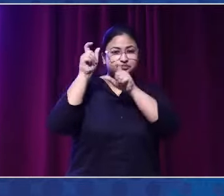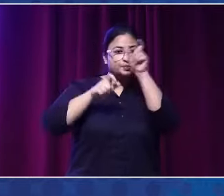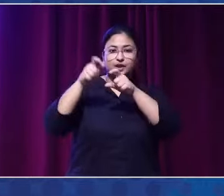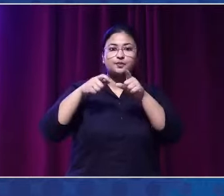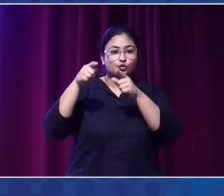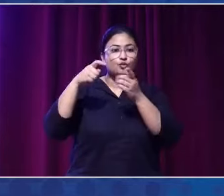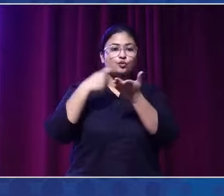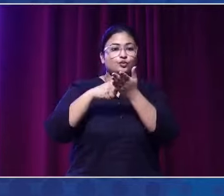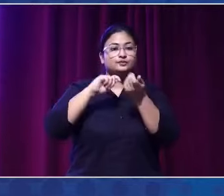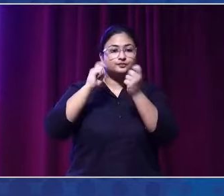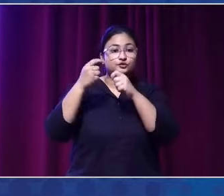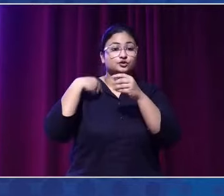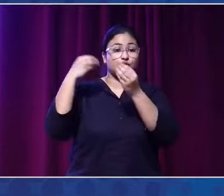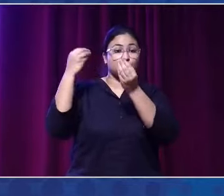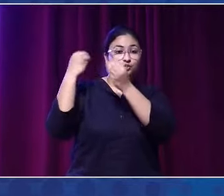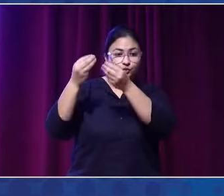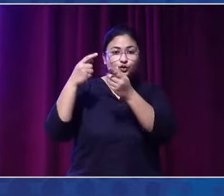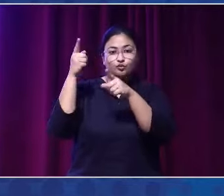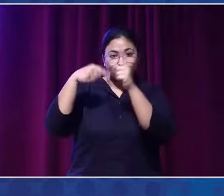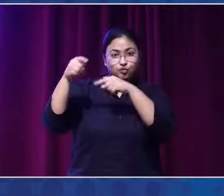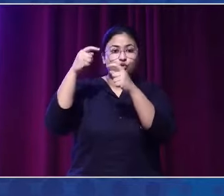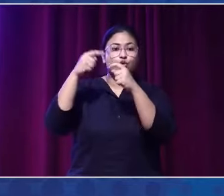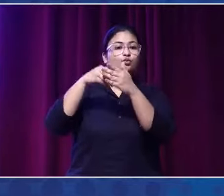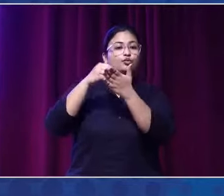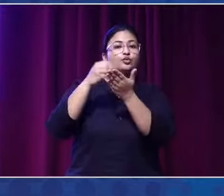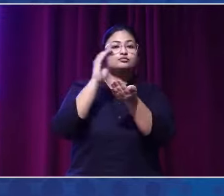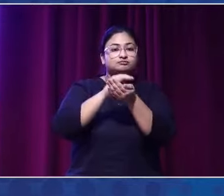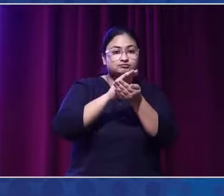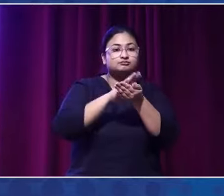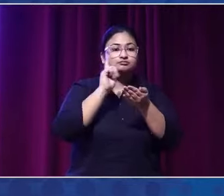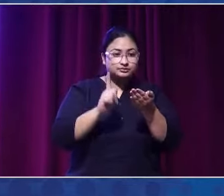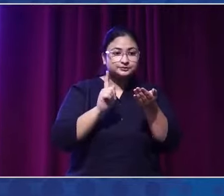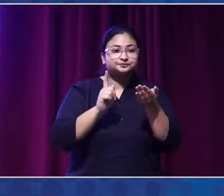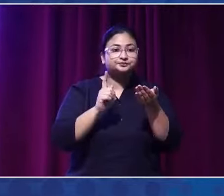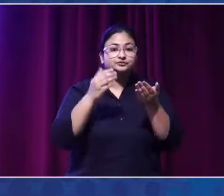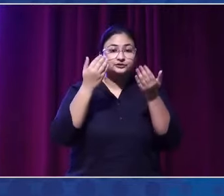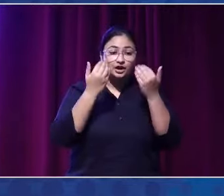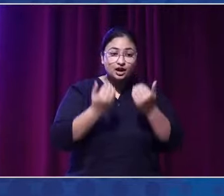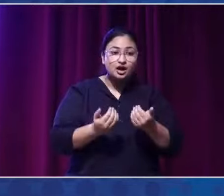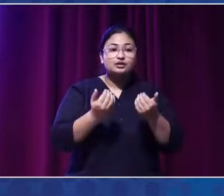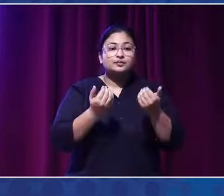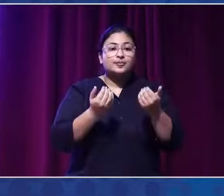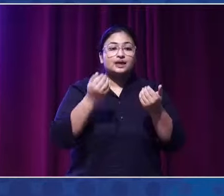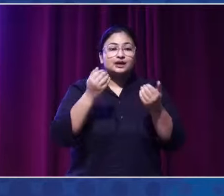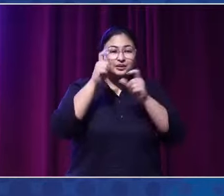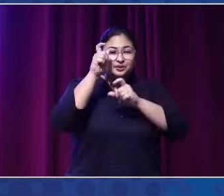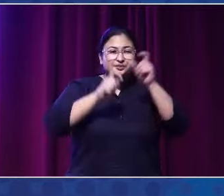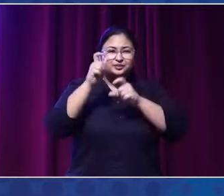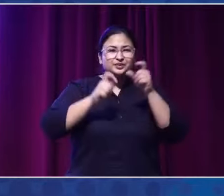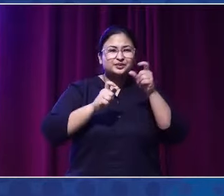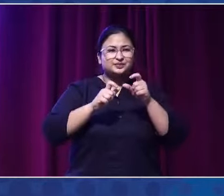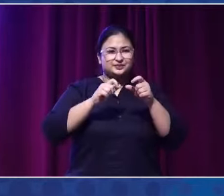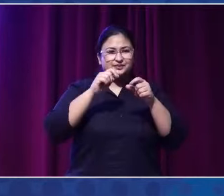ऑल्सो रिकॉर्ड। वी एबॉलिश्ड फॉर्म एम विच वॉज कंबरसम। We also abolished for those who are staying outside the state